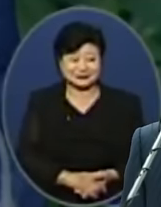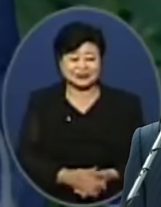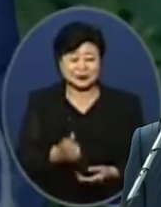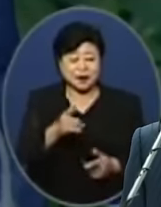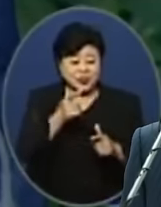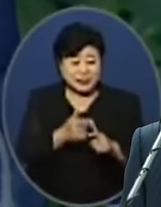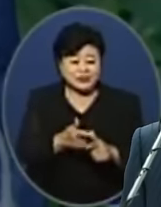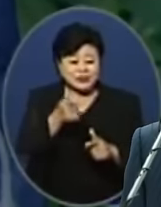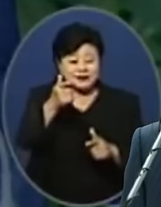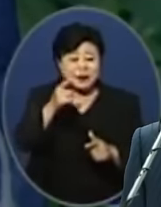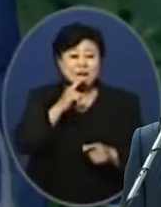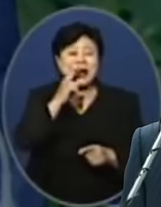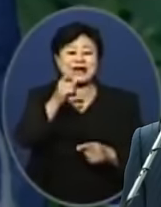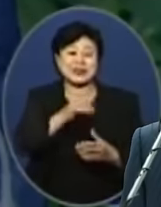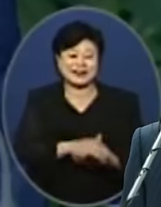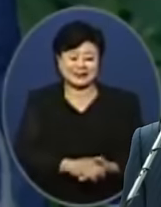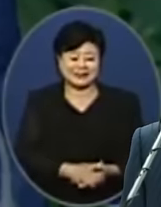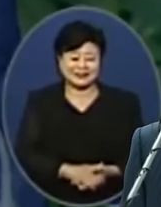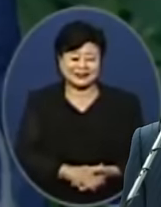그러므로 예수님이라고 말하면